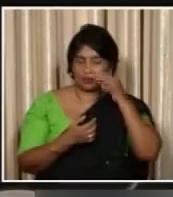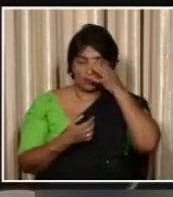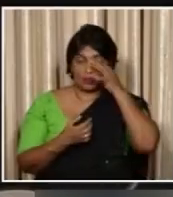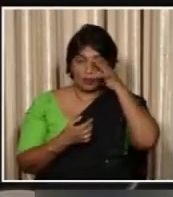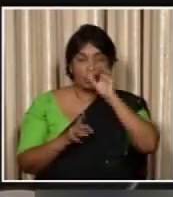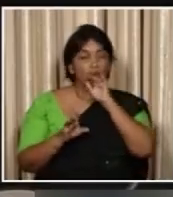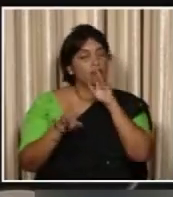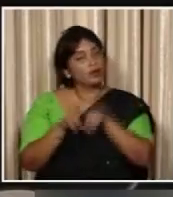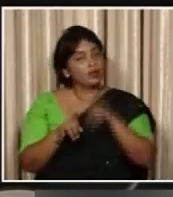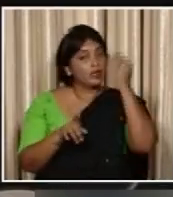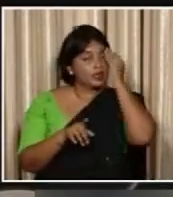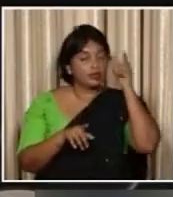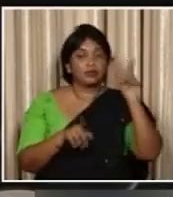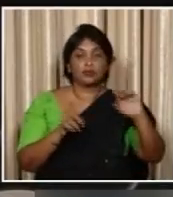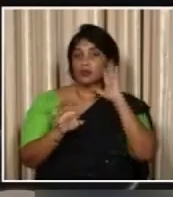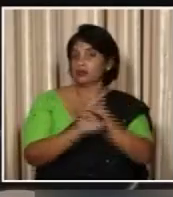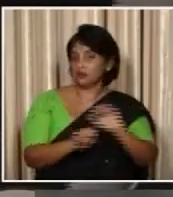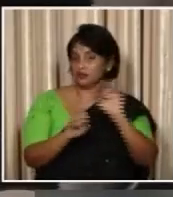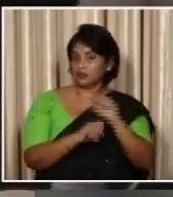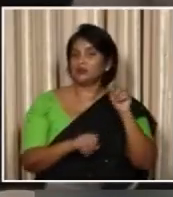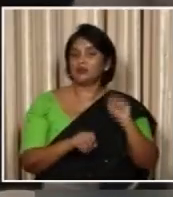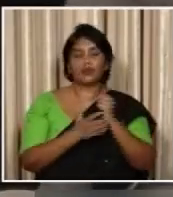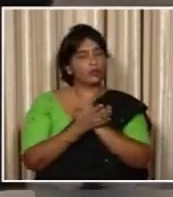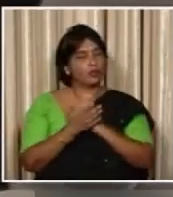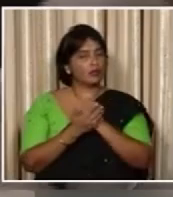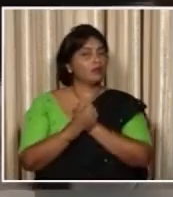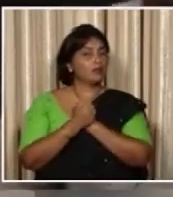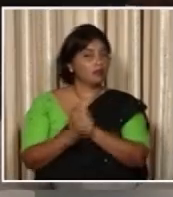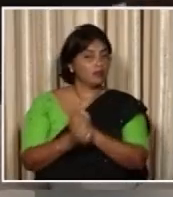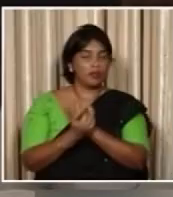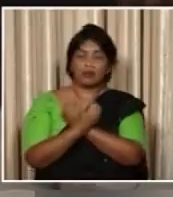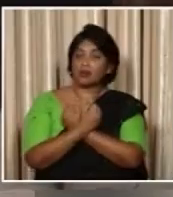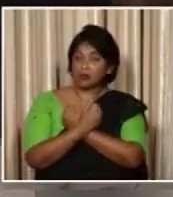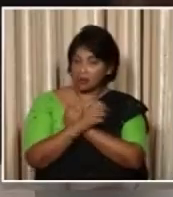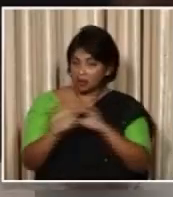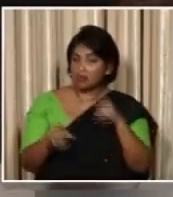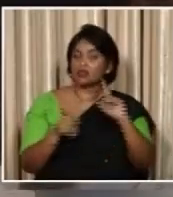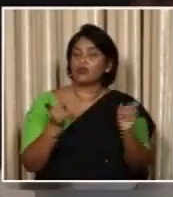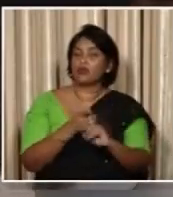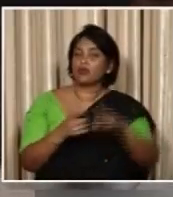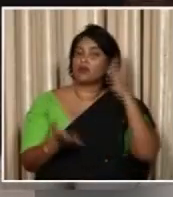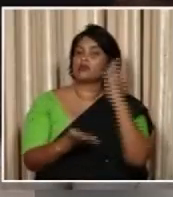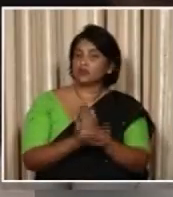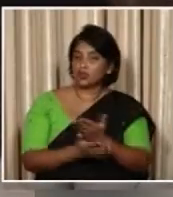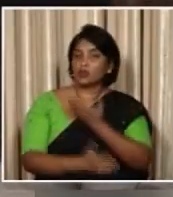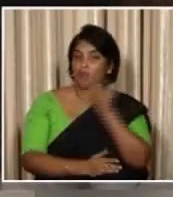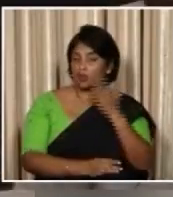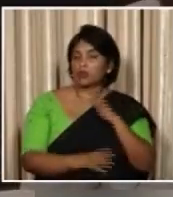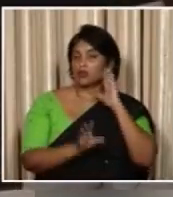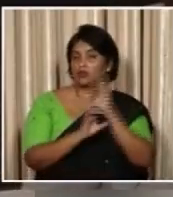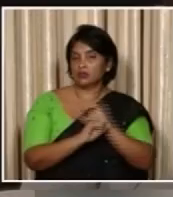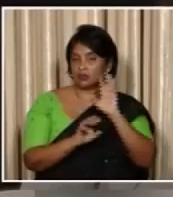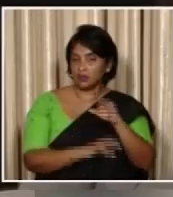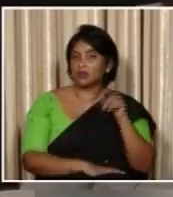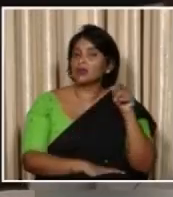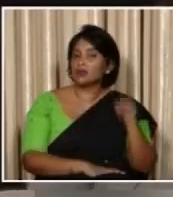එක පැත්තකින් ඊශ්‍රායලයේ ප්‍රචාරක යාන්ත්‍රණය සියලු ප්‍රාණයපකරුවන් නිදහස් කළහොත් මේ යුද්ධය අවසන් කළ හැකිය යන ප්‍රචාරය ගෙන යන